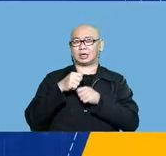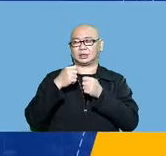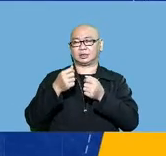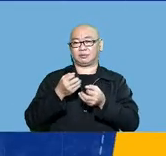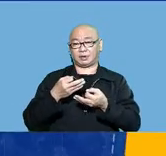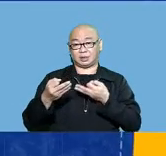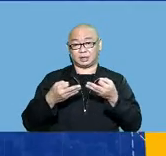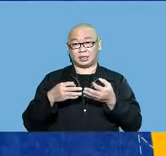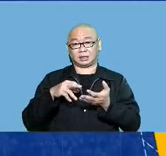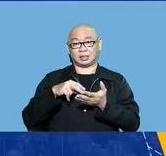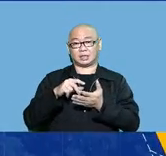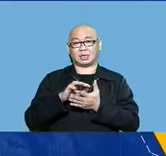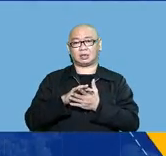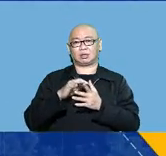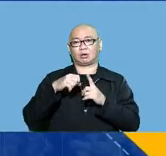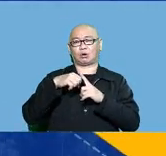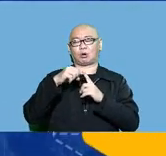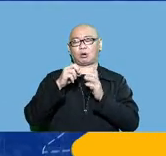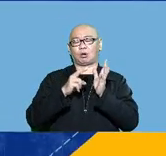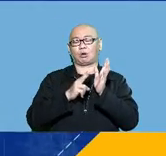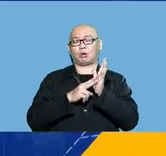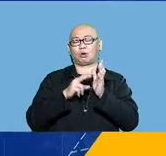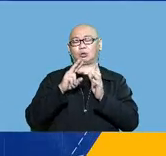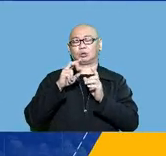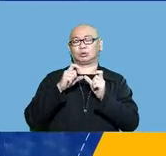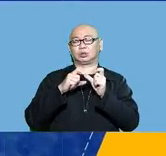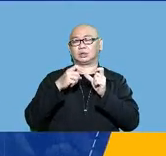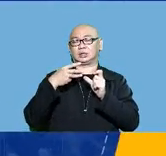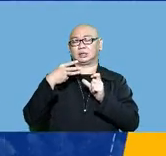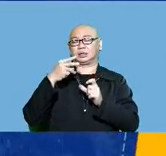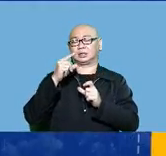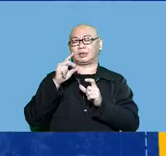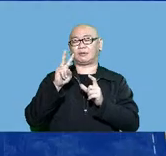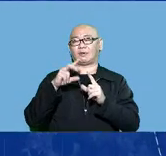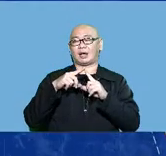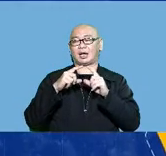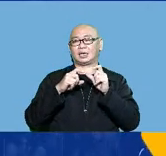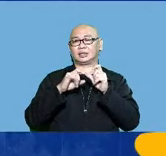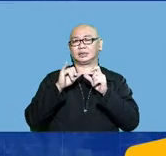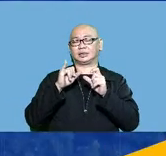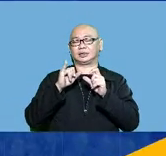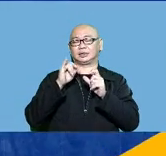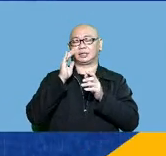Karena ini sejalan dengan konservasi, Bapak. Konservasi kelangsungan hidup.